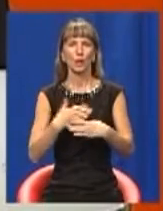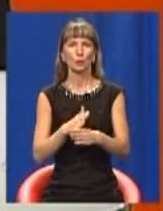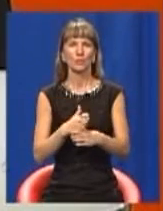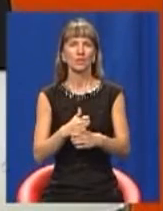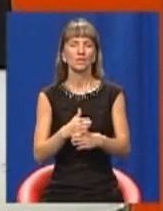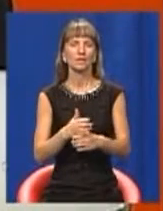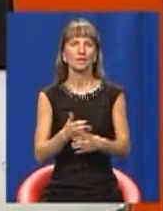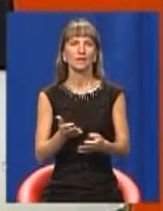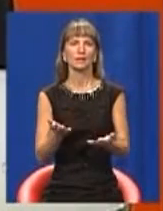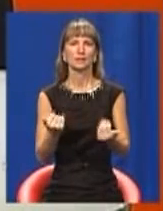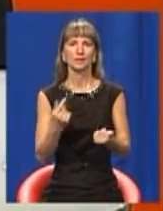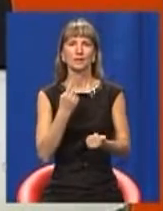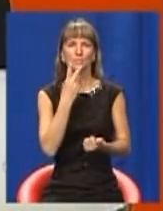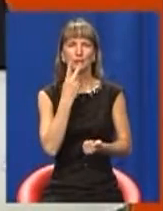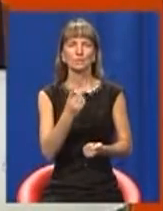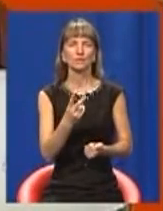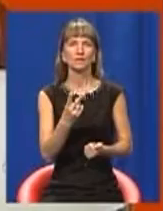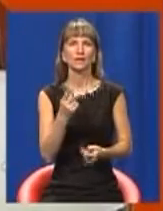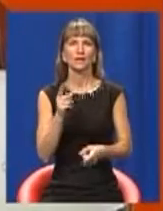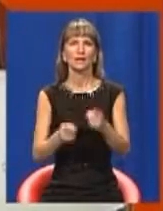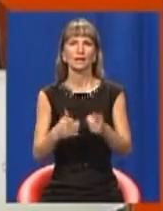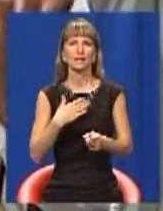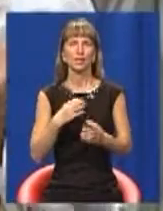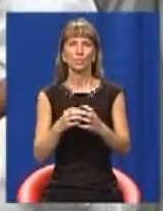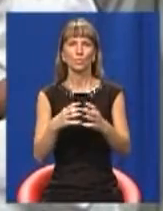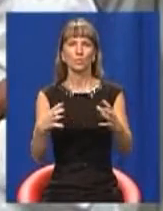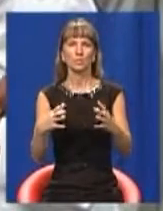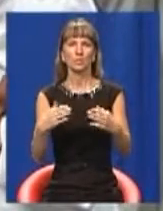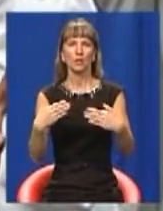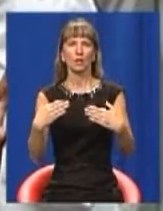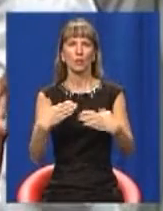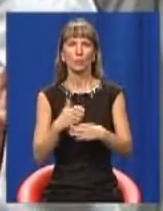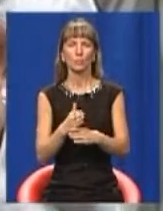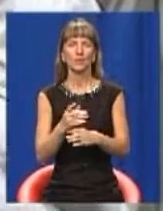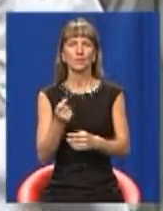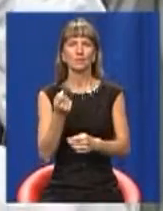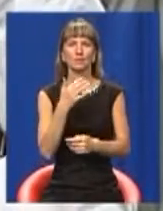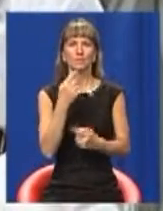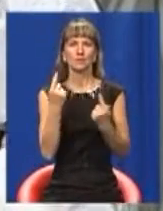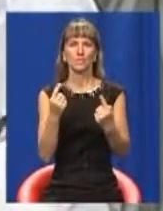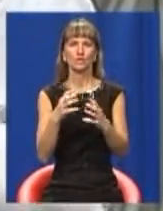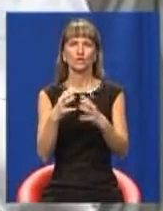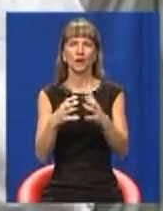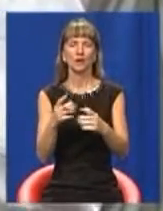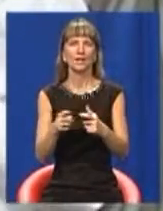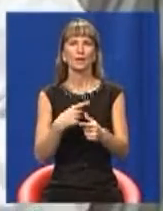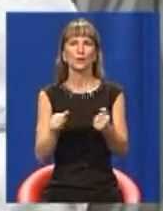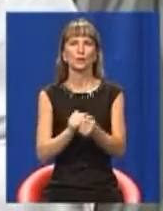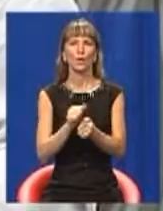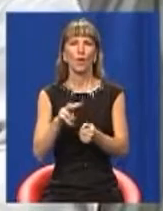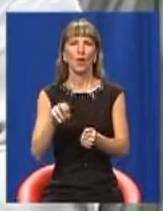Итак, давай посмотрим. Либо наш пузырь лопнет, наш гигантский шар, либо сухой